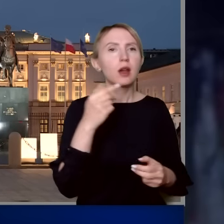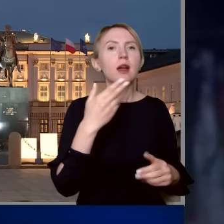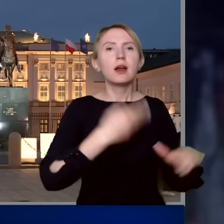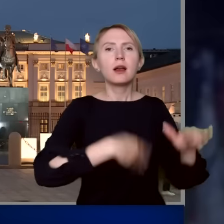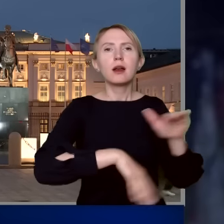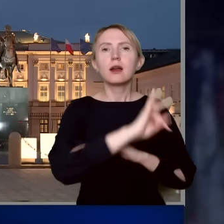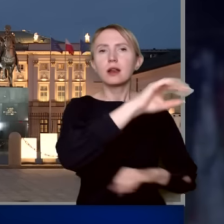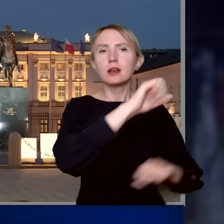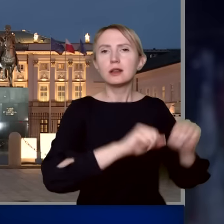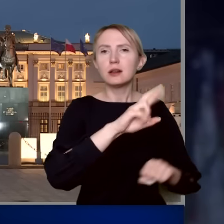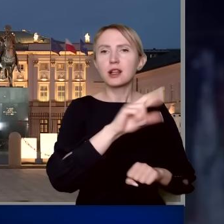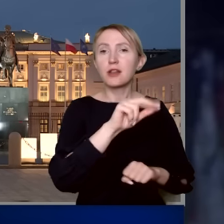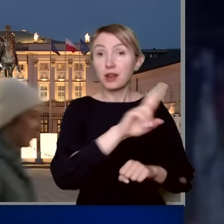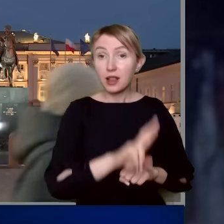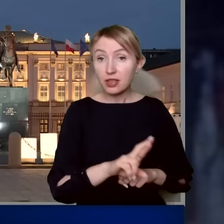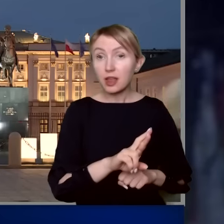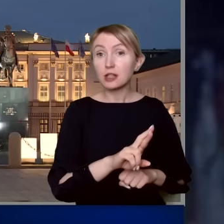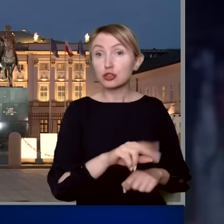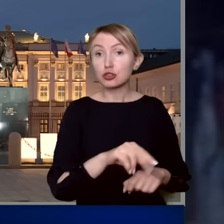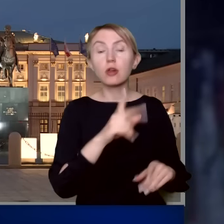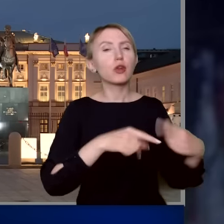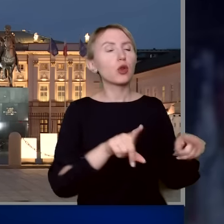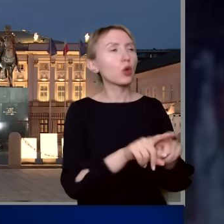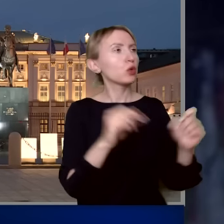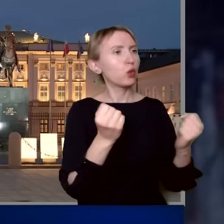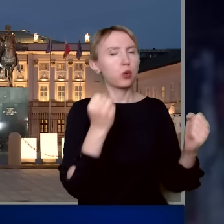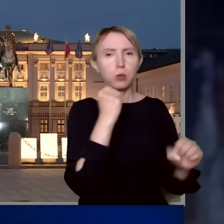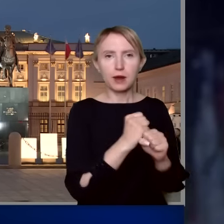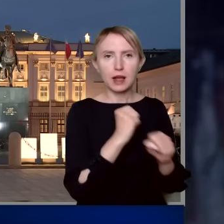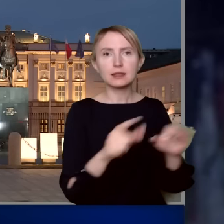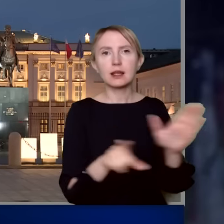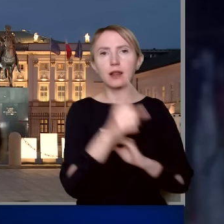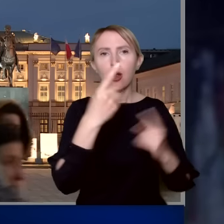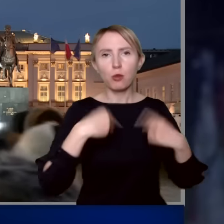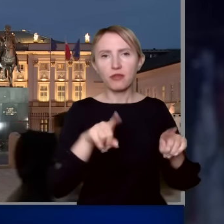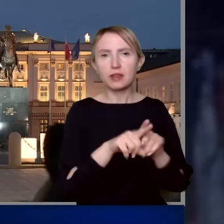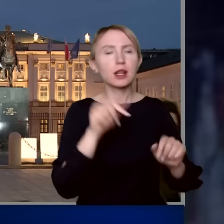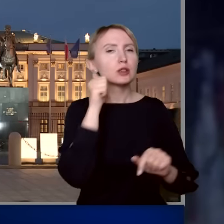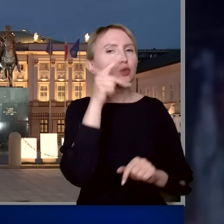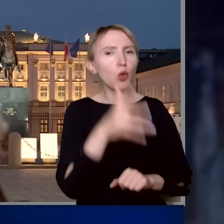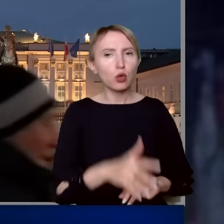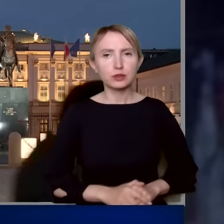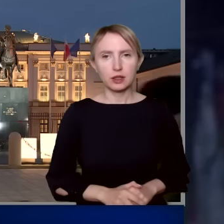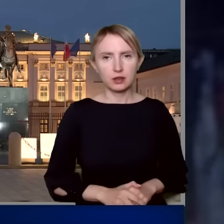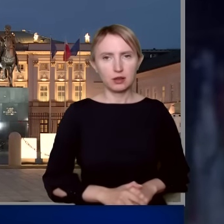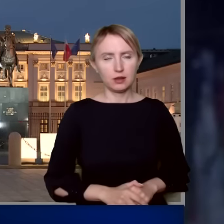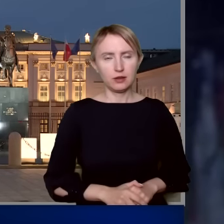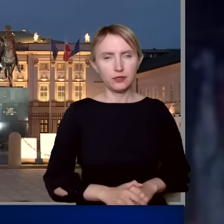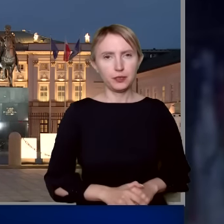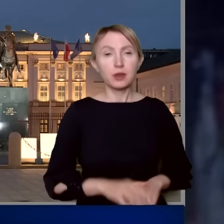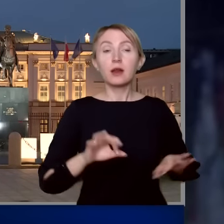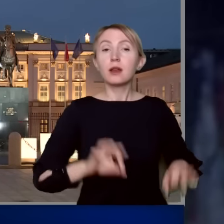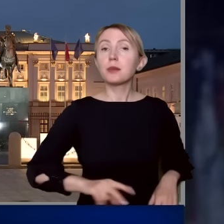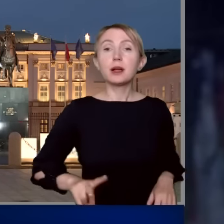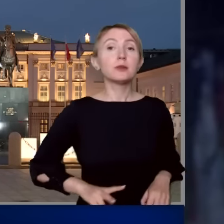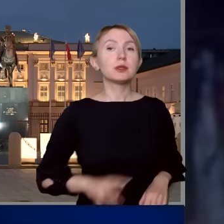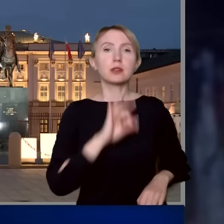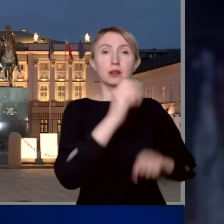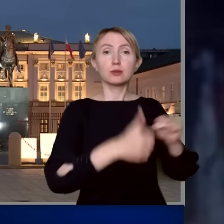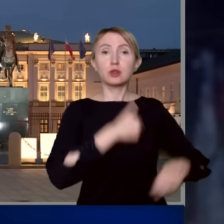którzy wykonują gigantyczną pracę na rzecz obywateli każdego dnia. I pani minister jako ich